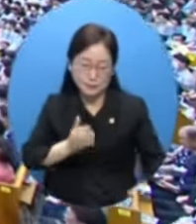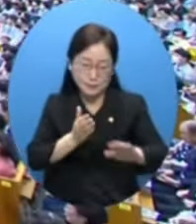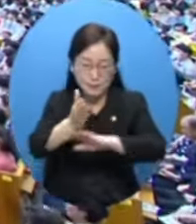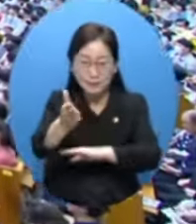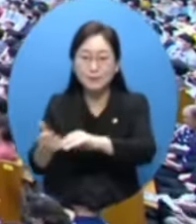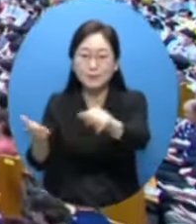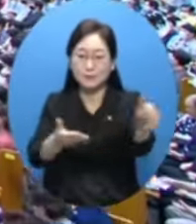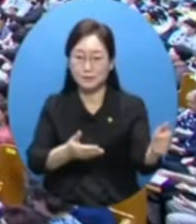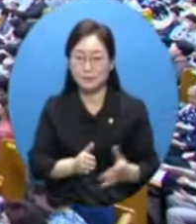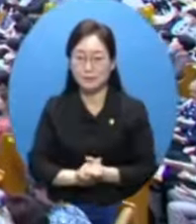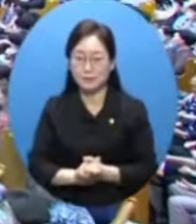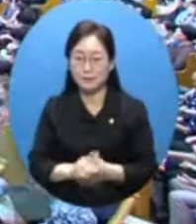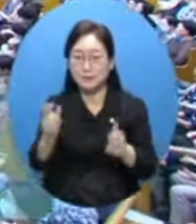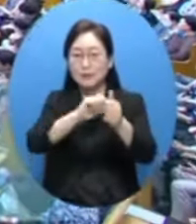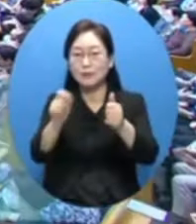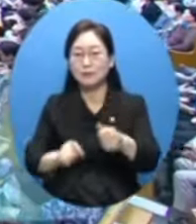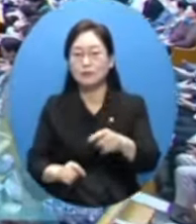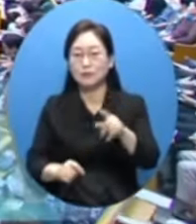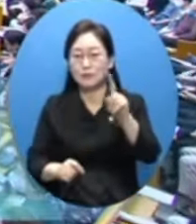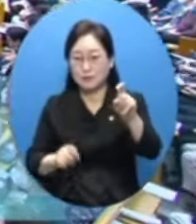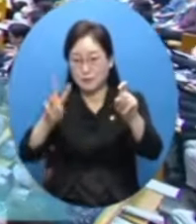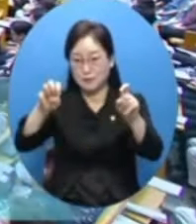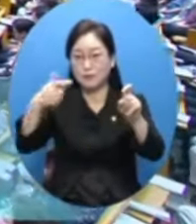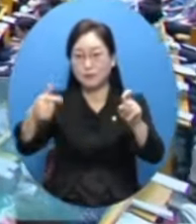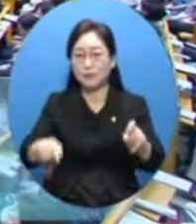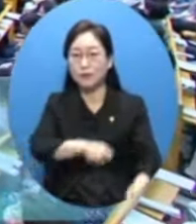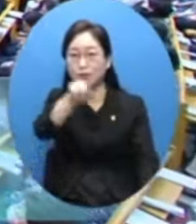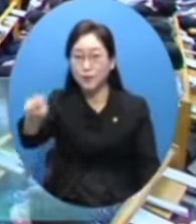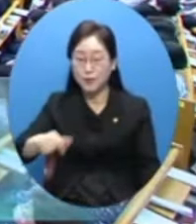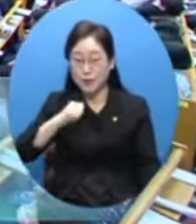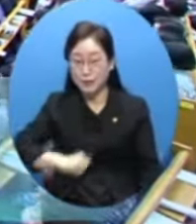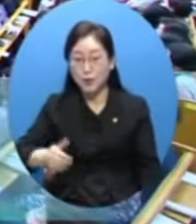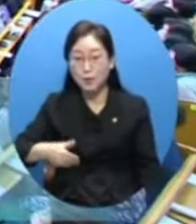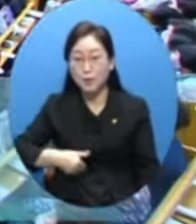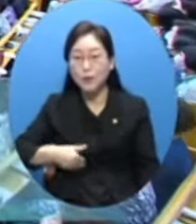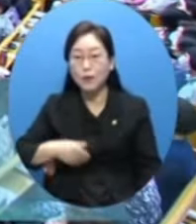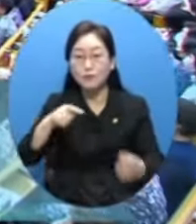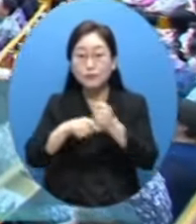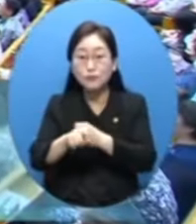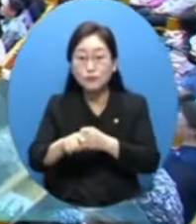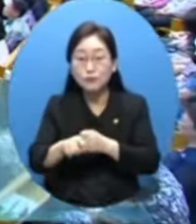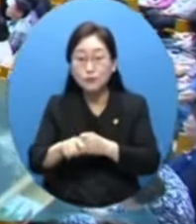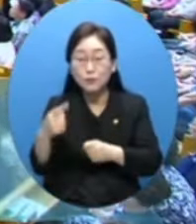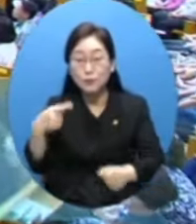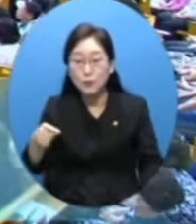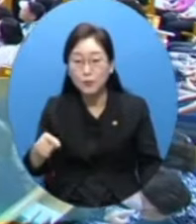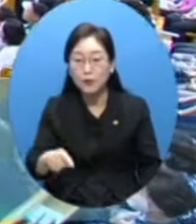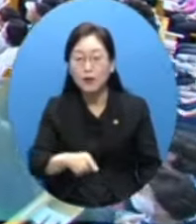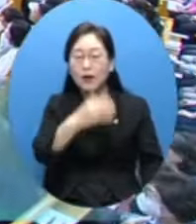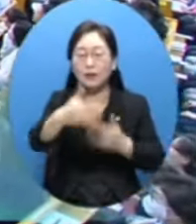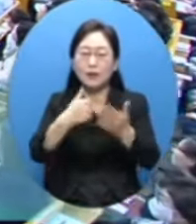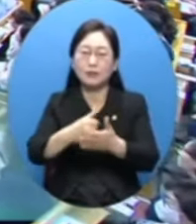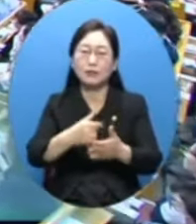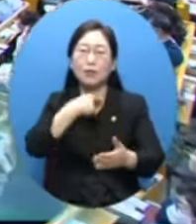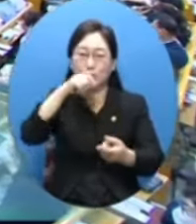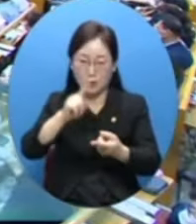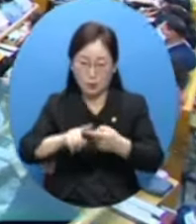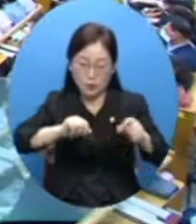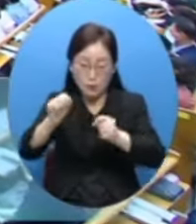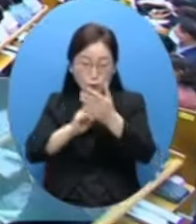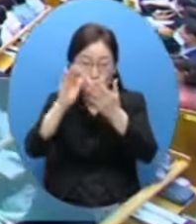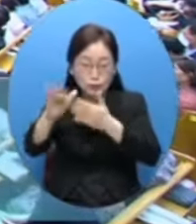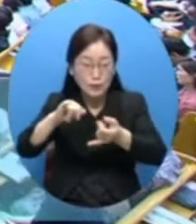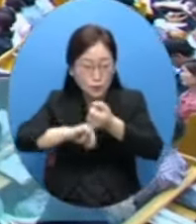것입니다. 히브리서 10장 36절입니다. 너에게 인내가 필요함은 너희가 하나님의 뜻을 행한 후에 약속하신 것을